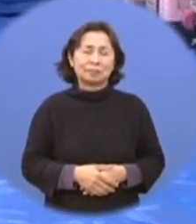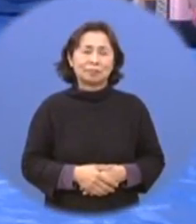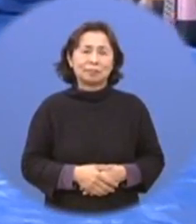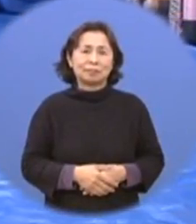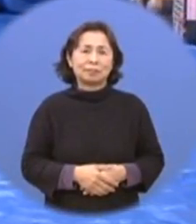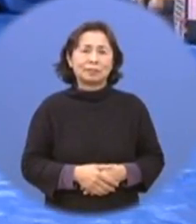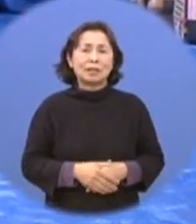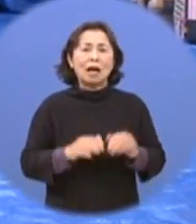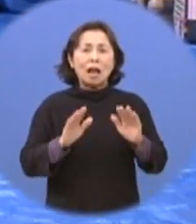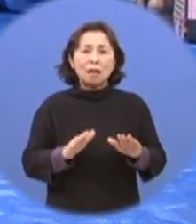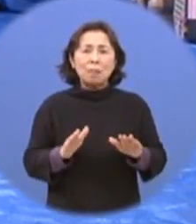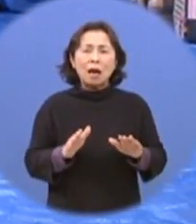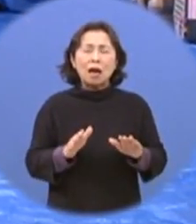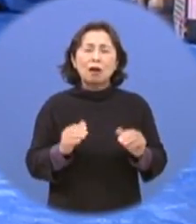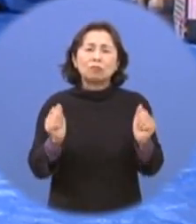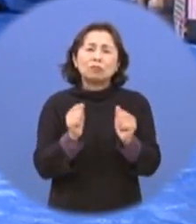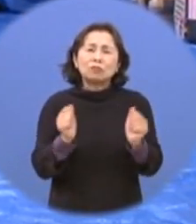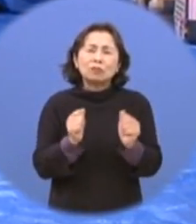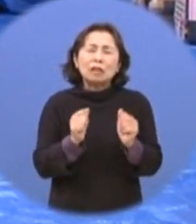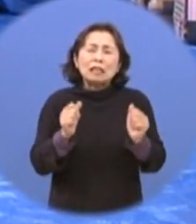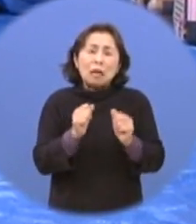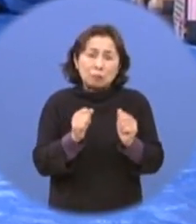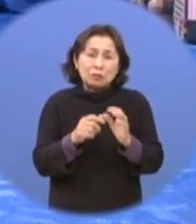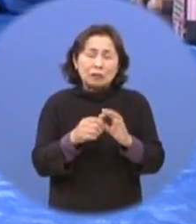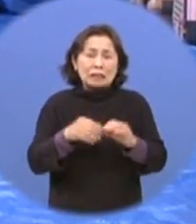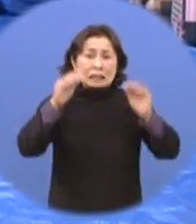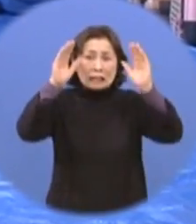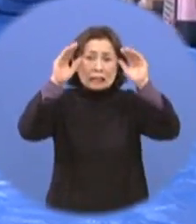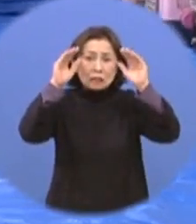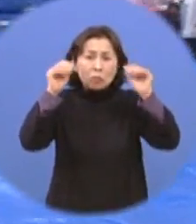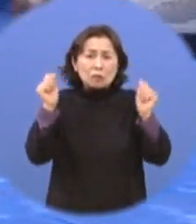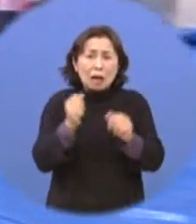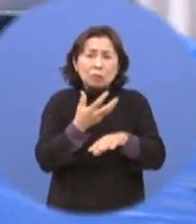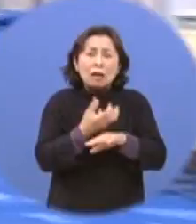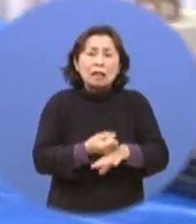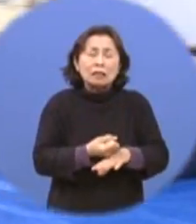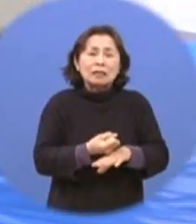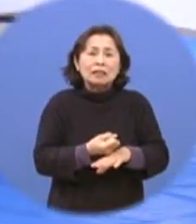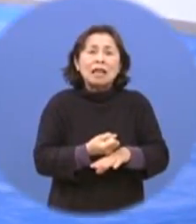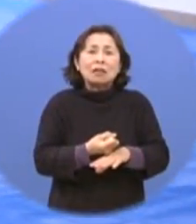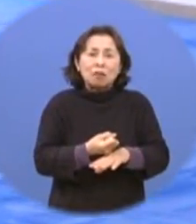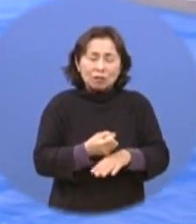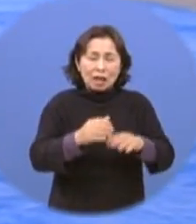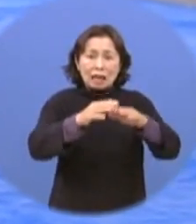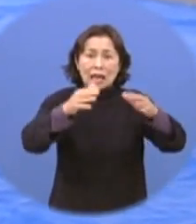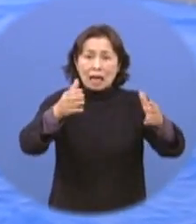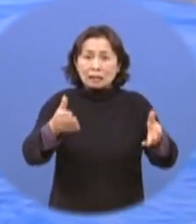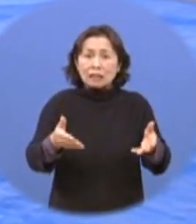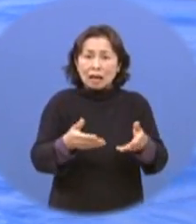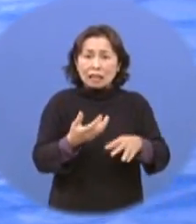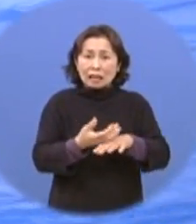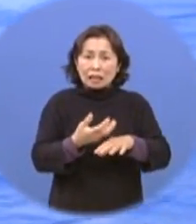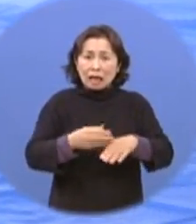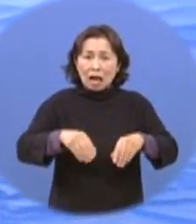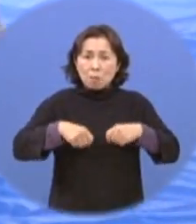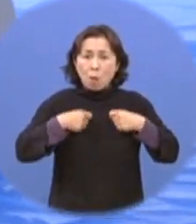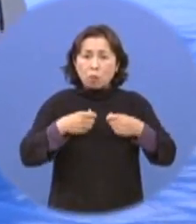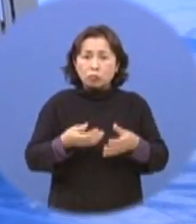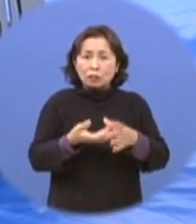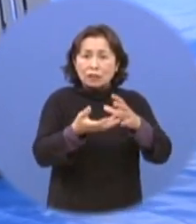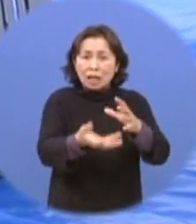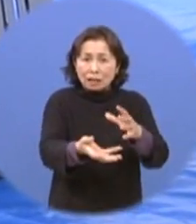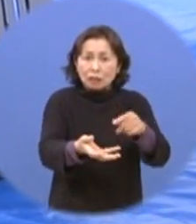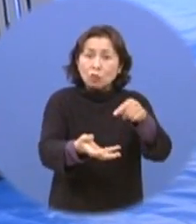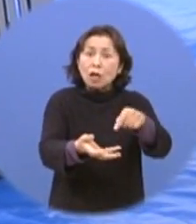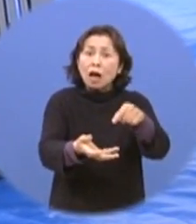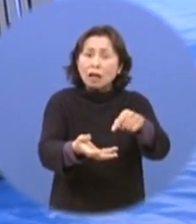です寒いんです犬もサブカルんですから温かい方増えておいてあの中においしいおおやつ